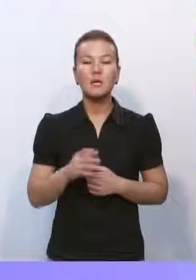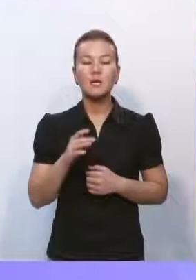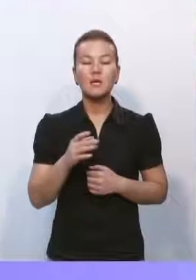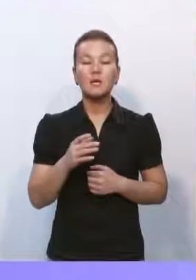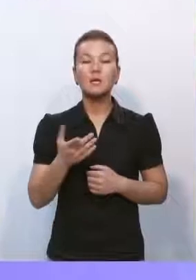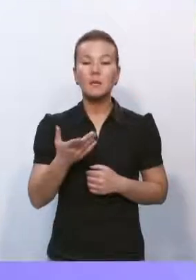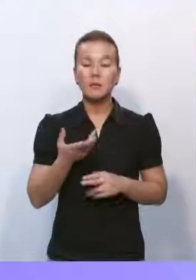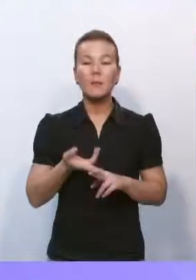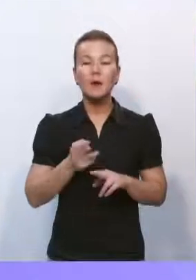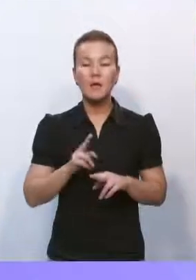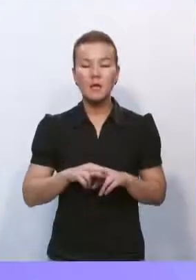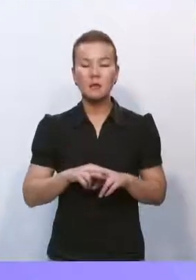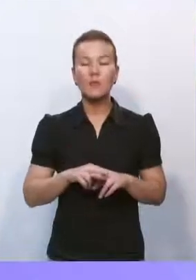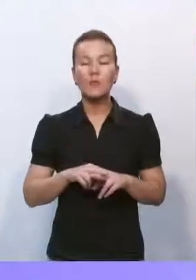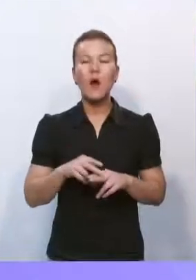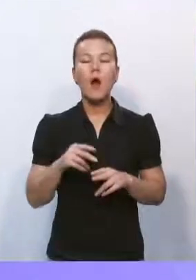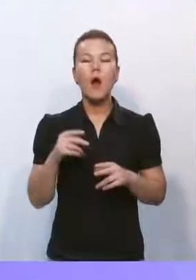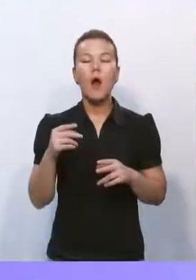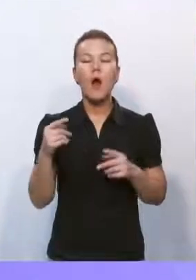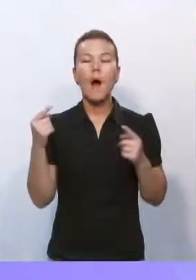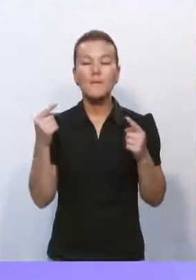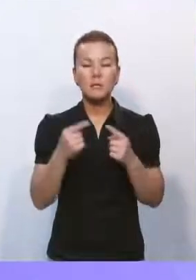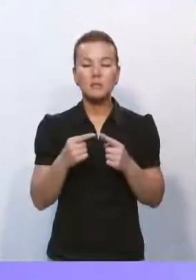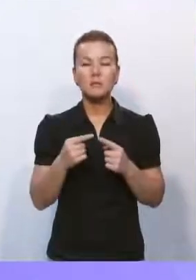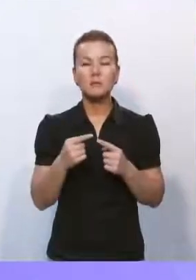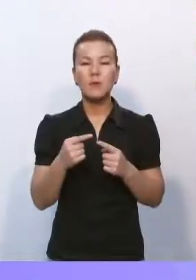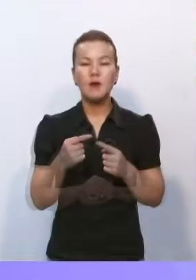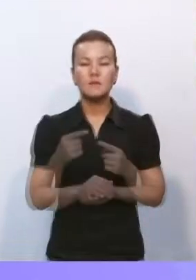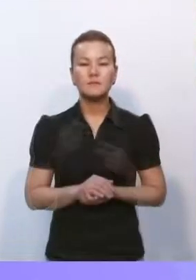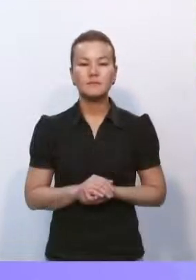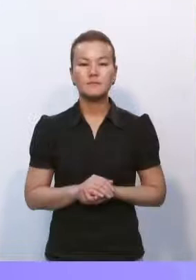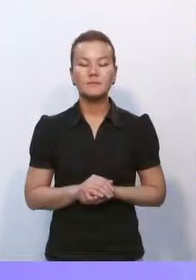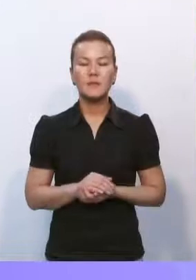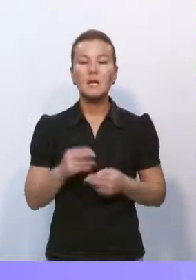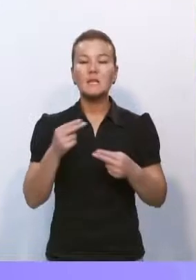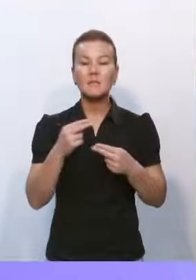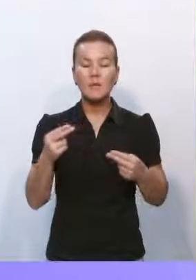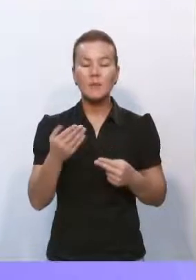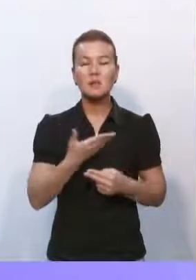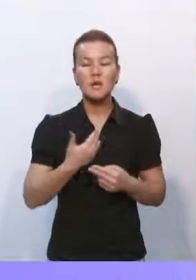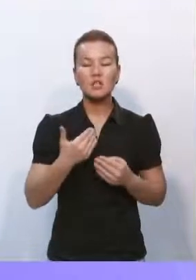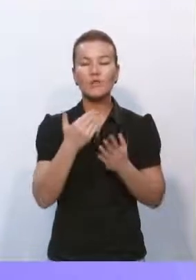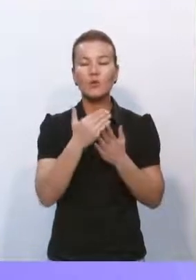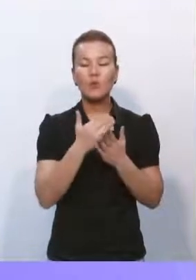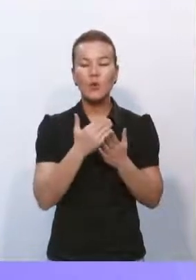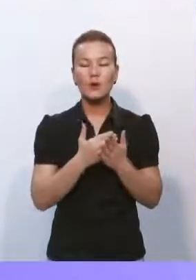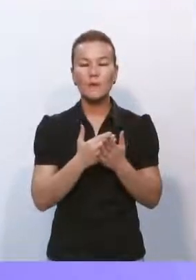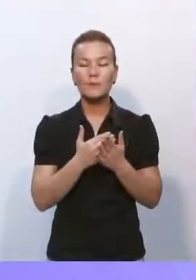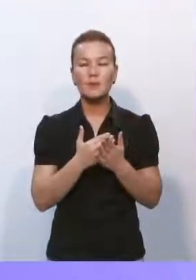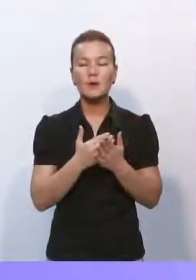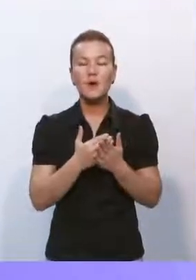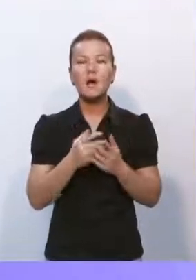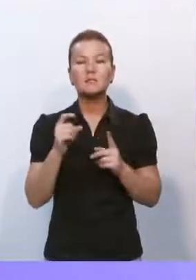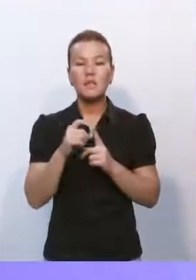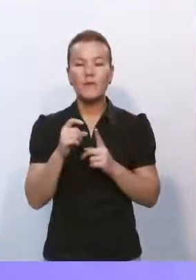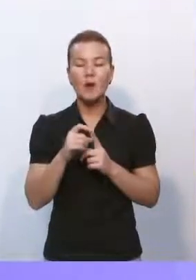Исходя из этого, определим тему нашего урока. Тема нашего урока